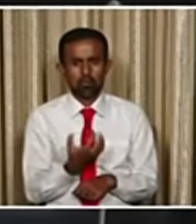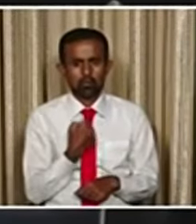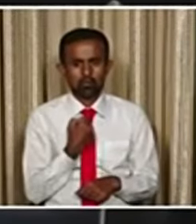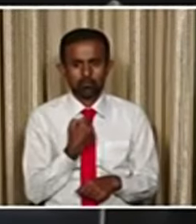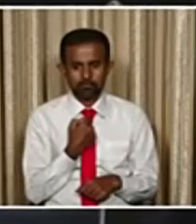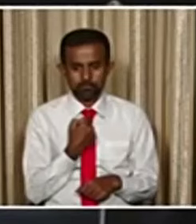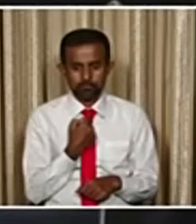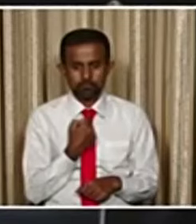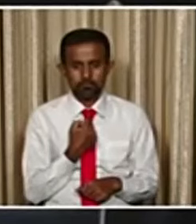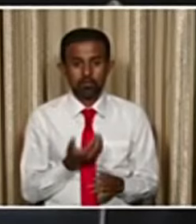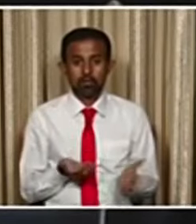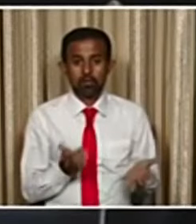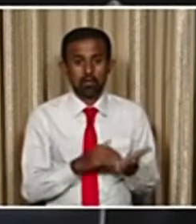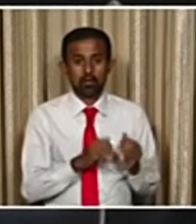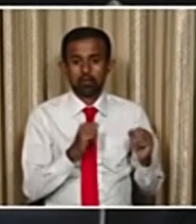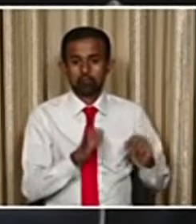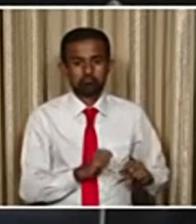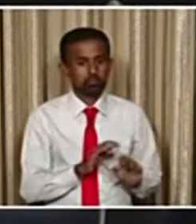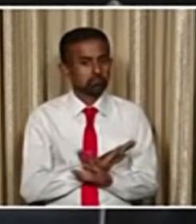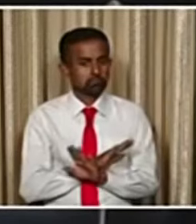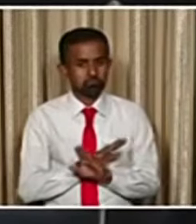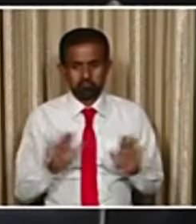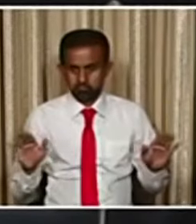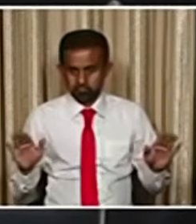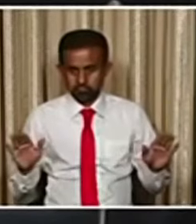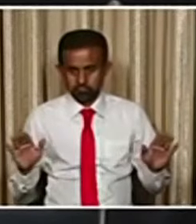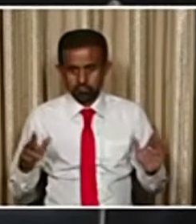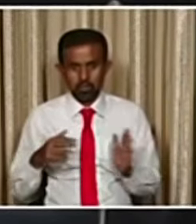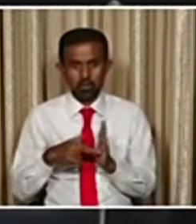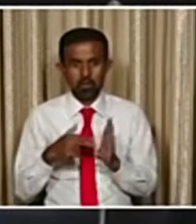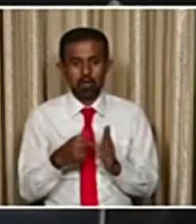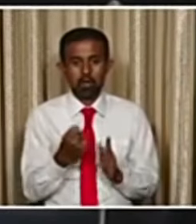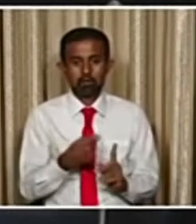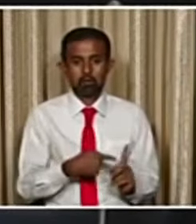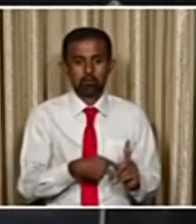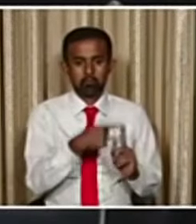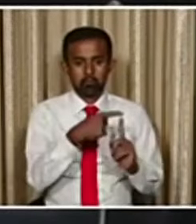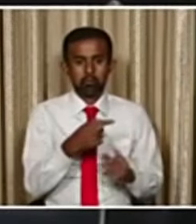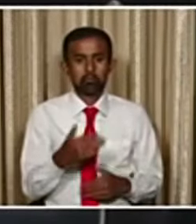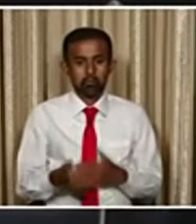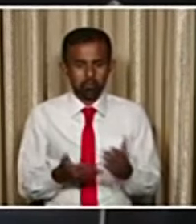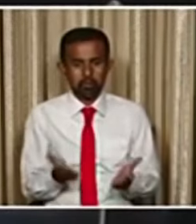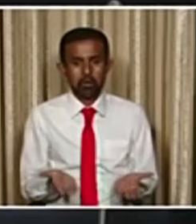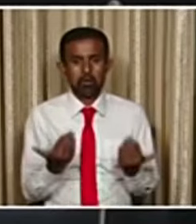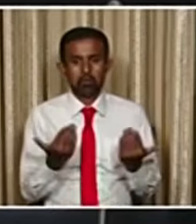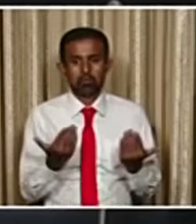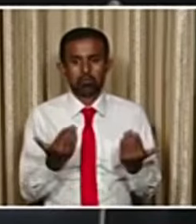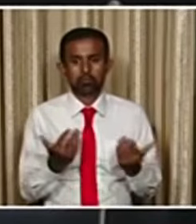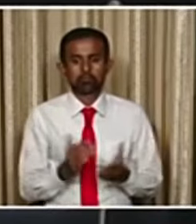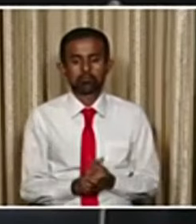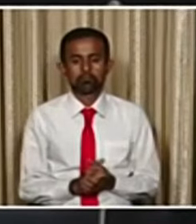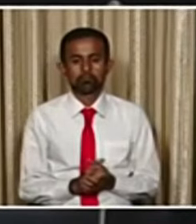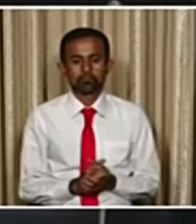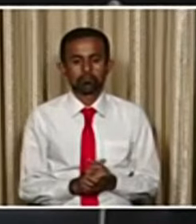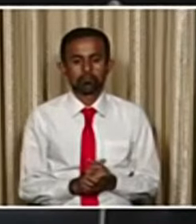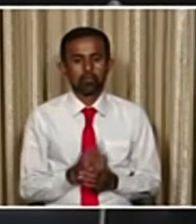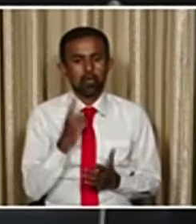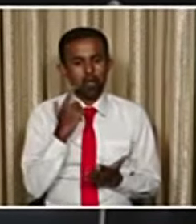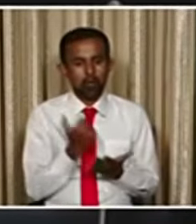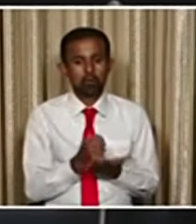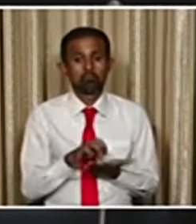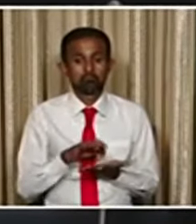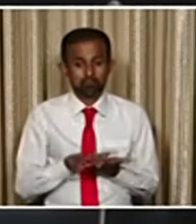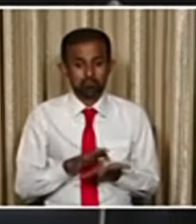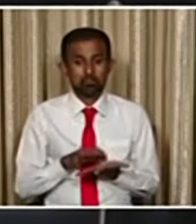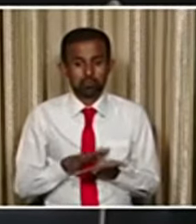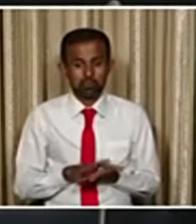අවශ්‍යයි. යළි නොවැටෙන ආර්ථික පුනරුදයකට මේ රට තල්ලු කරන්නට ඕන. ඒ සඳහා අමාරු තීන්දුව